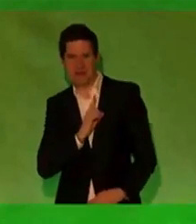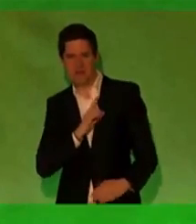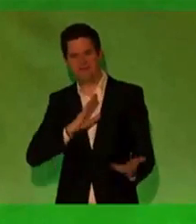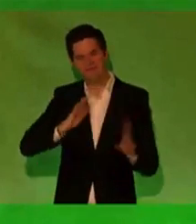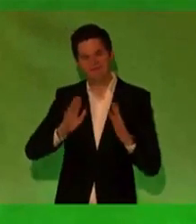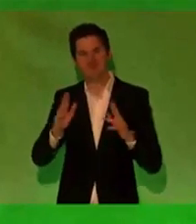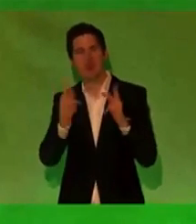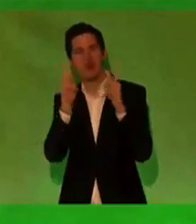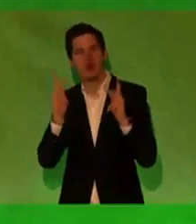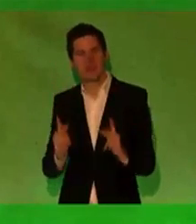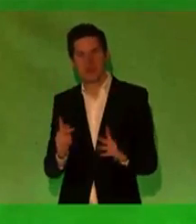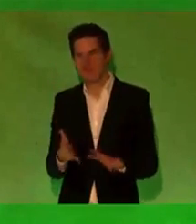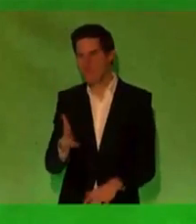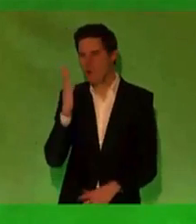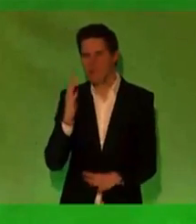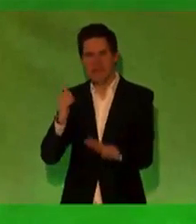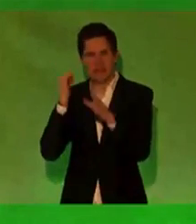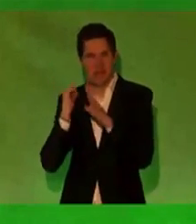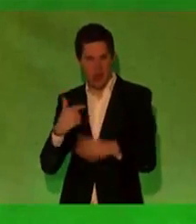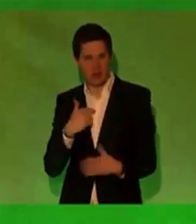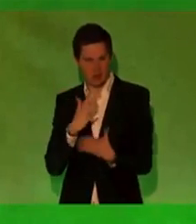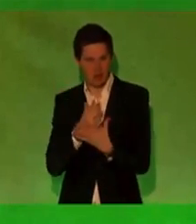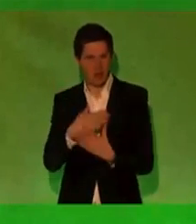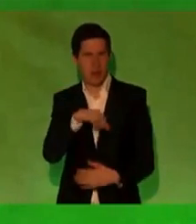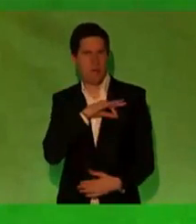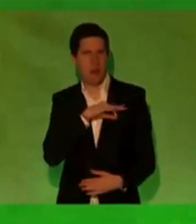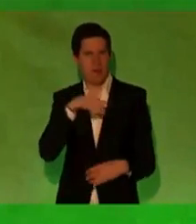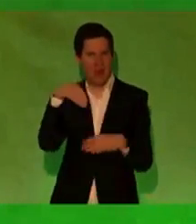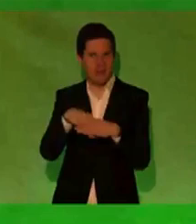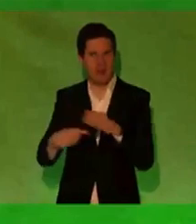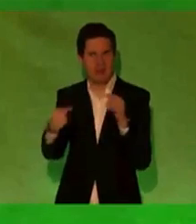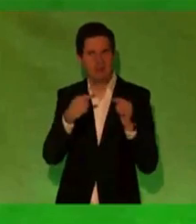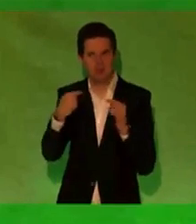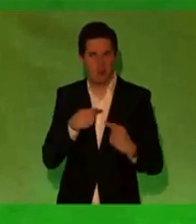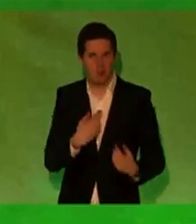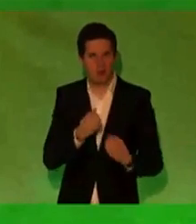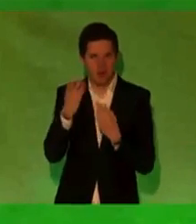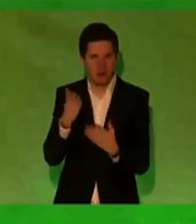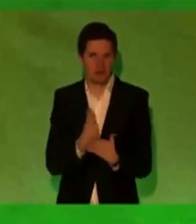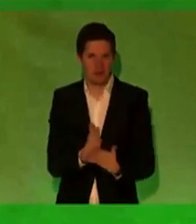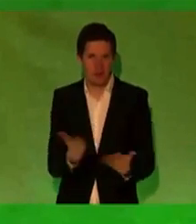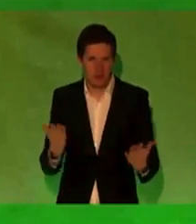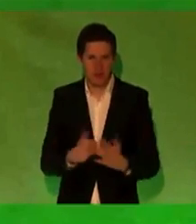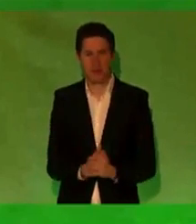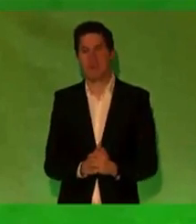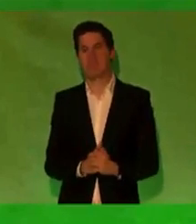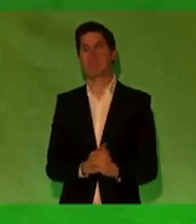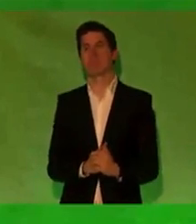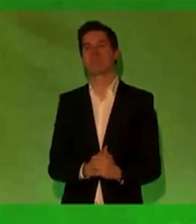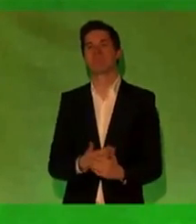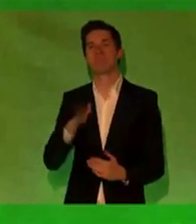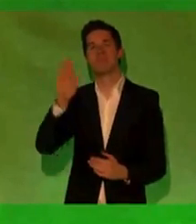vor 5, 6 Jahren mal intensiv in die parteiinterne Diskussion gegeben habe. Insofern, der Gedanke ist